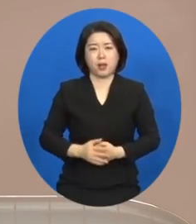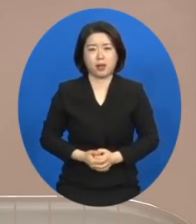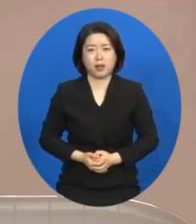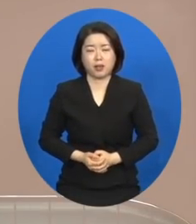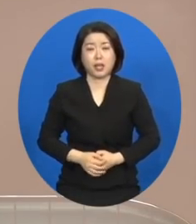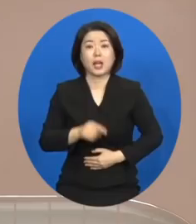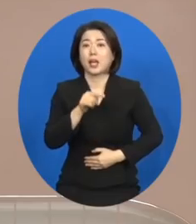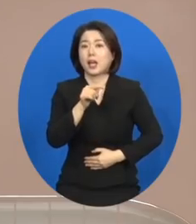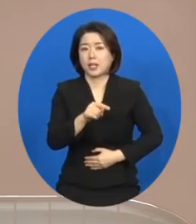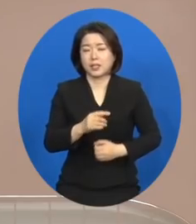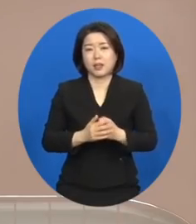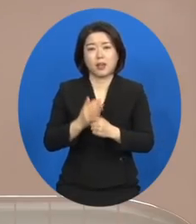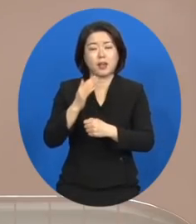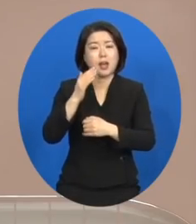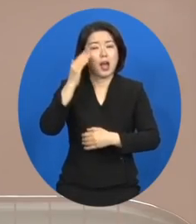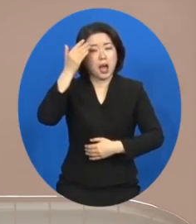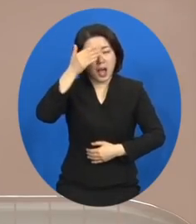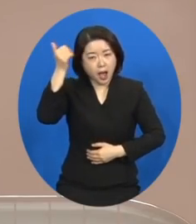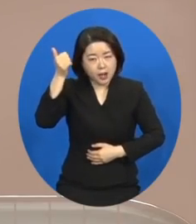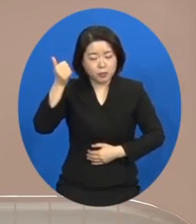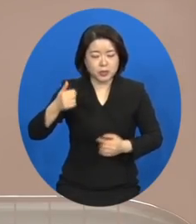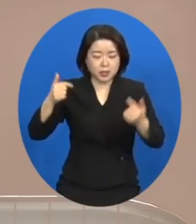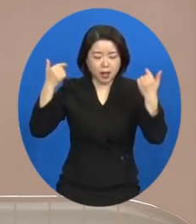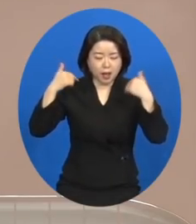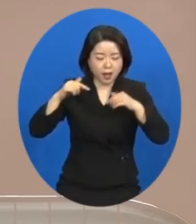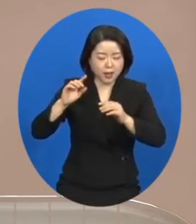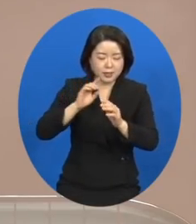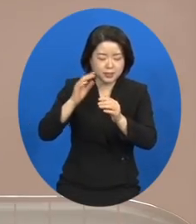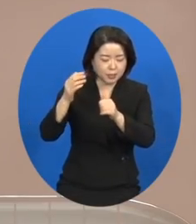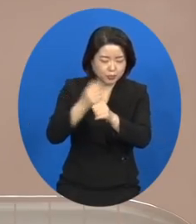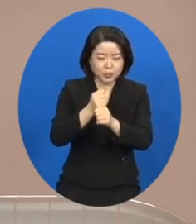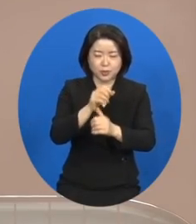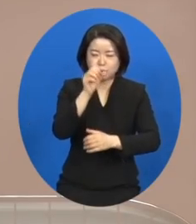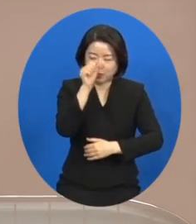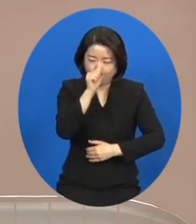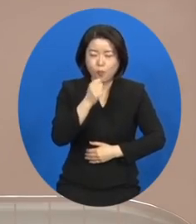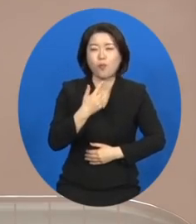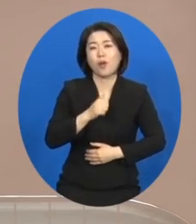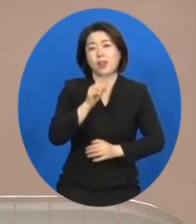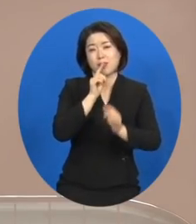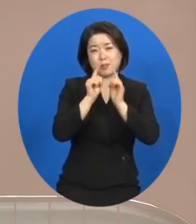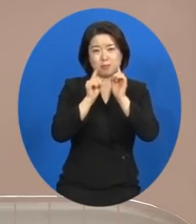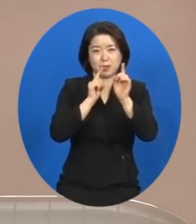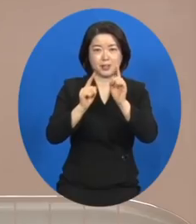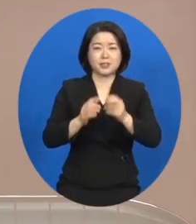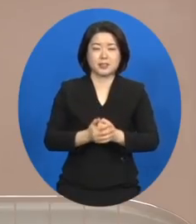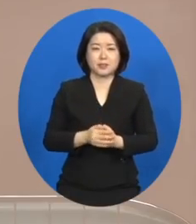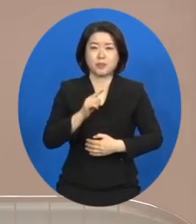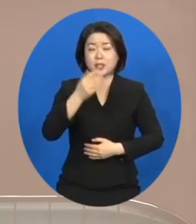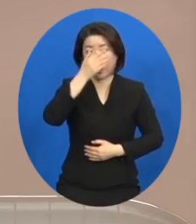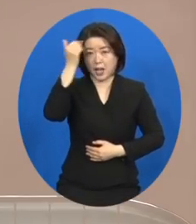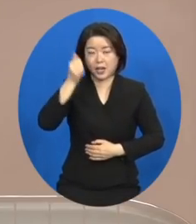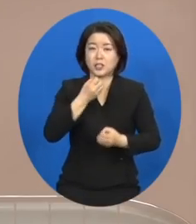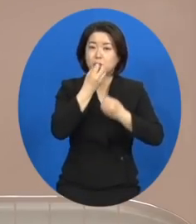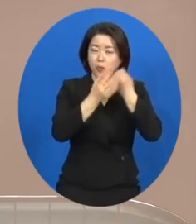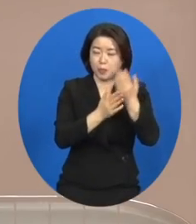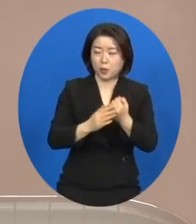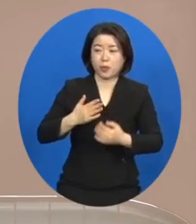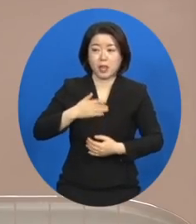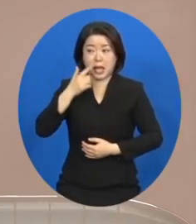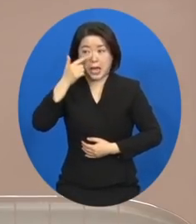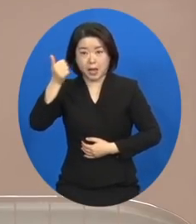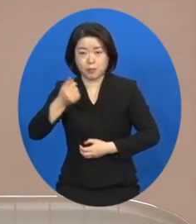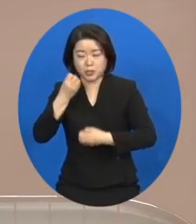이것이 할아버지가 항상 붙잡고 좋아하셨던 말씀이었어요. 이것이 할아버지의 고백이었고 아버님의 고백이었고